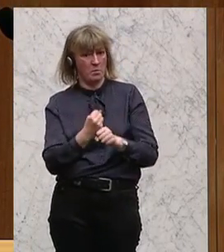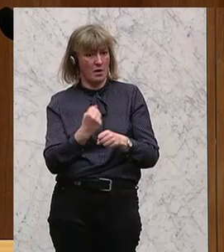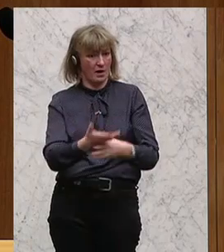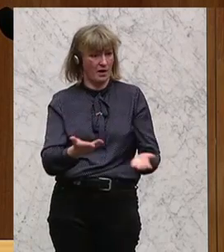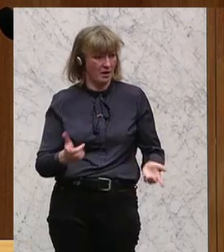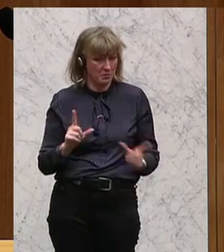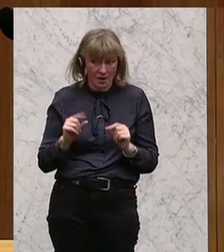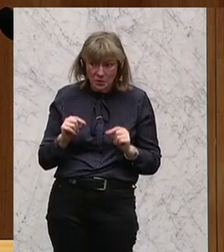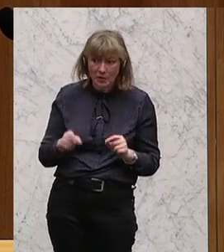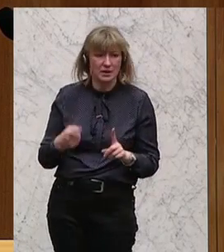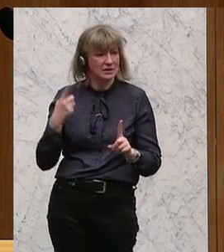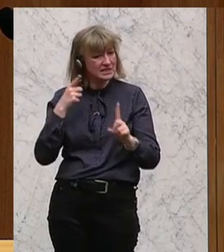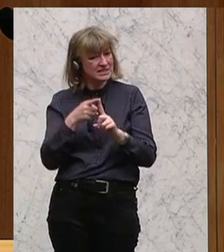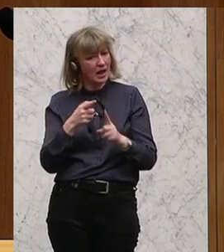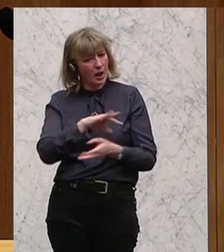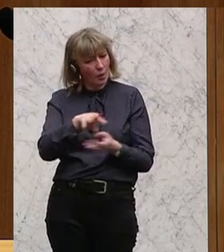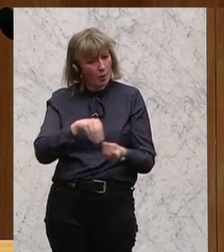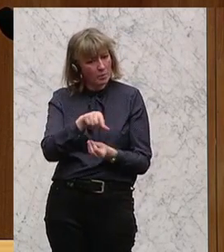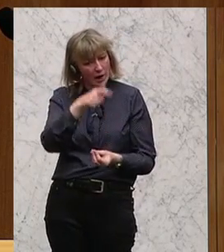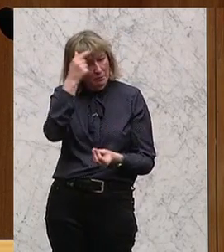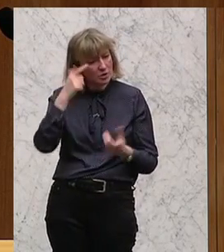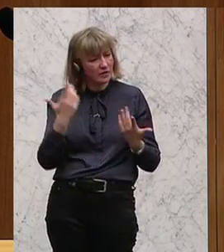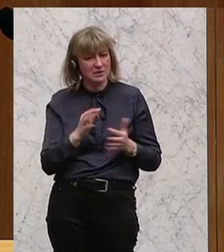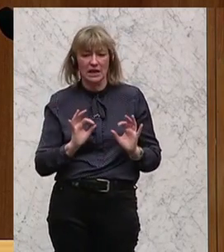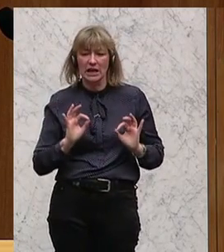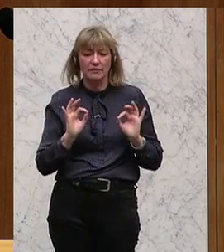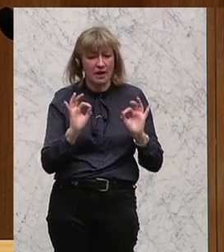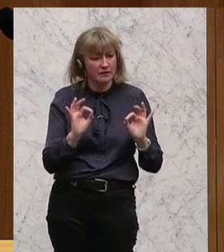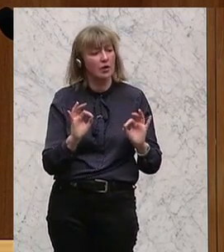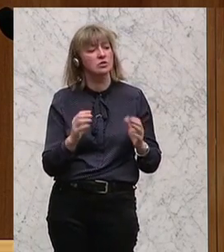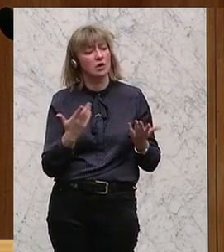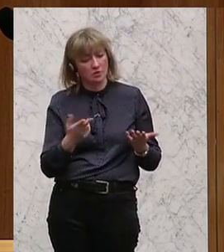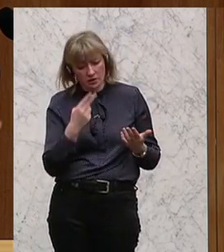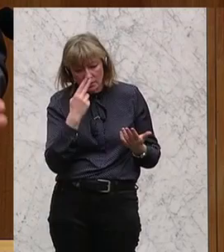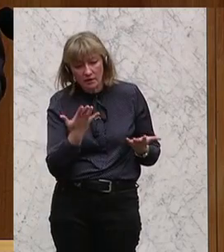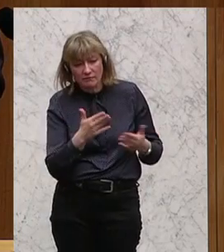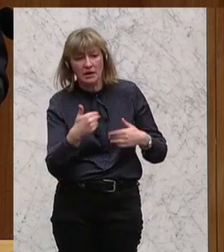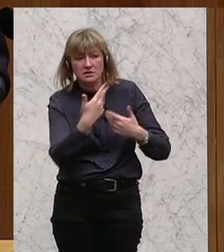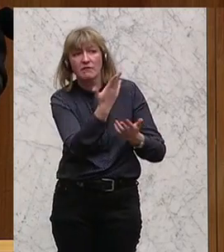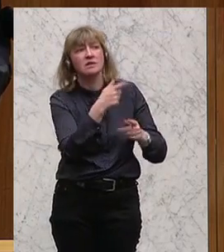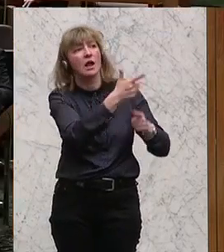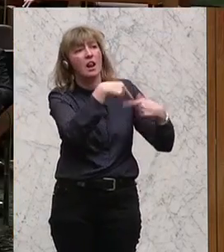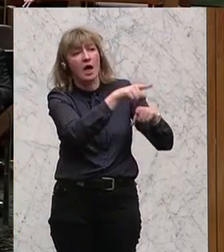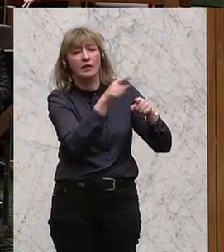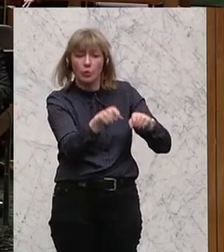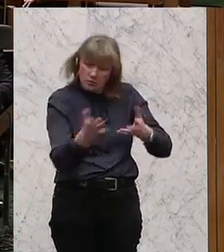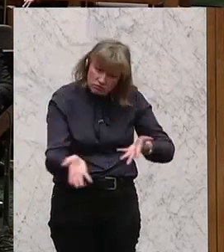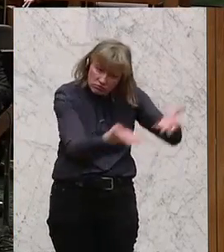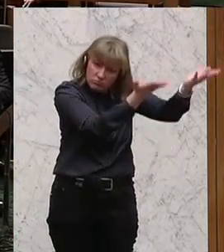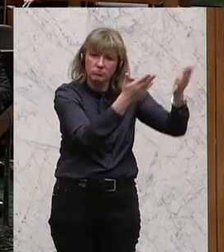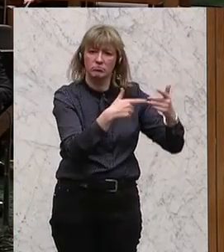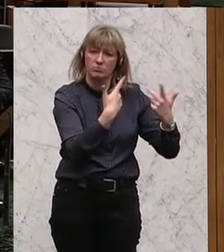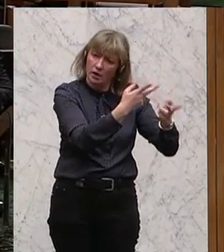Ziel im Umgang mit diesen Menschen muss sein, ihnen Qualifikationen zu ergeben, die ihnen dort helfen, wo sie herkommen, um einen